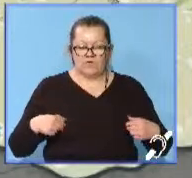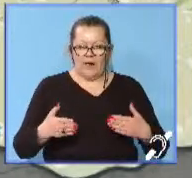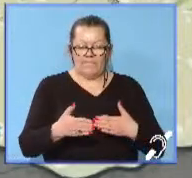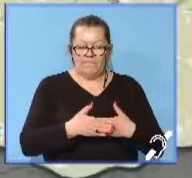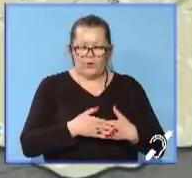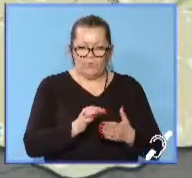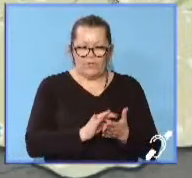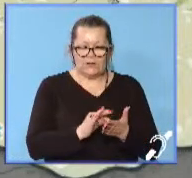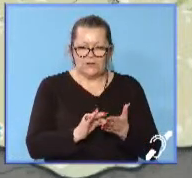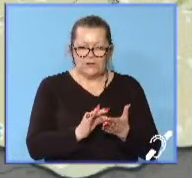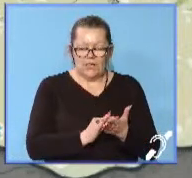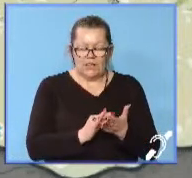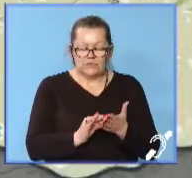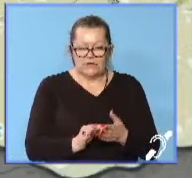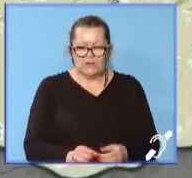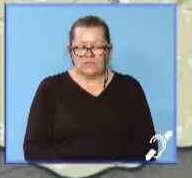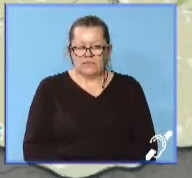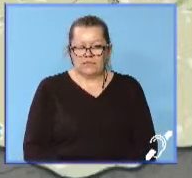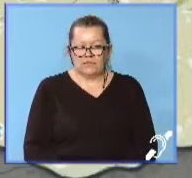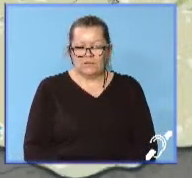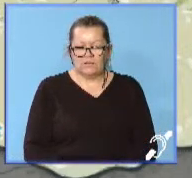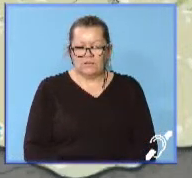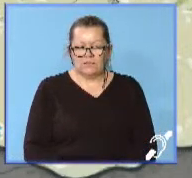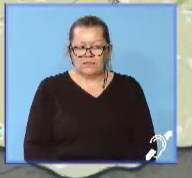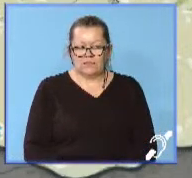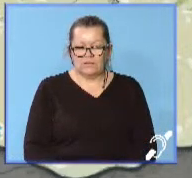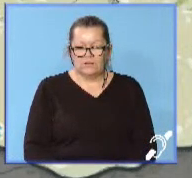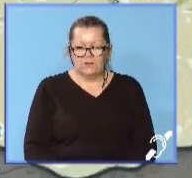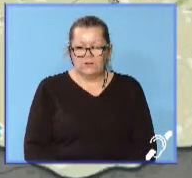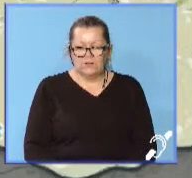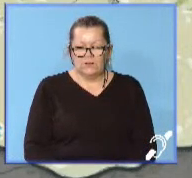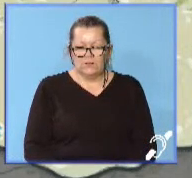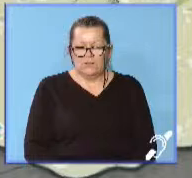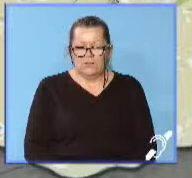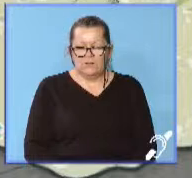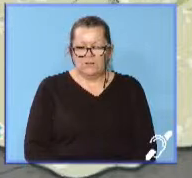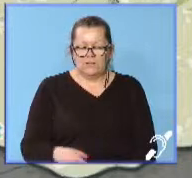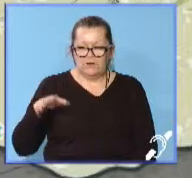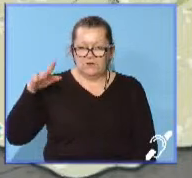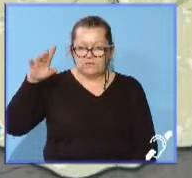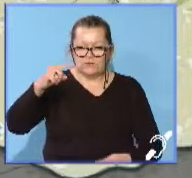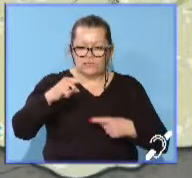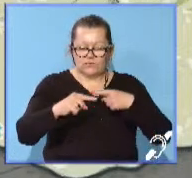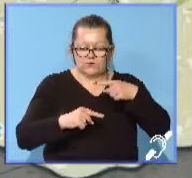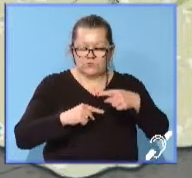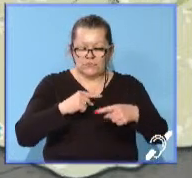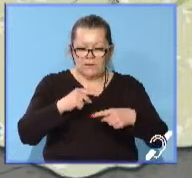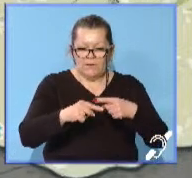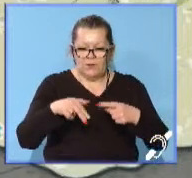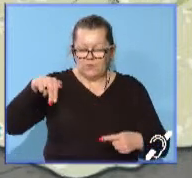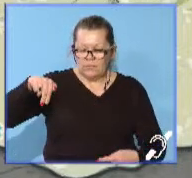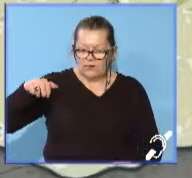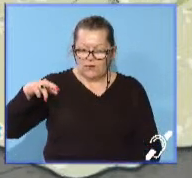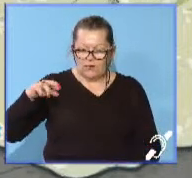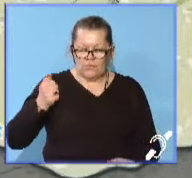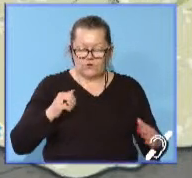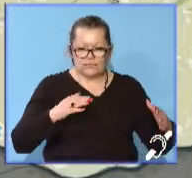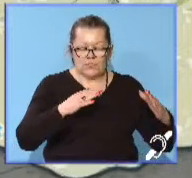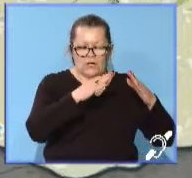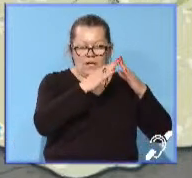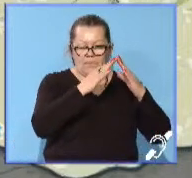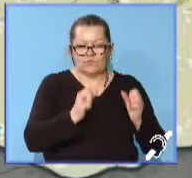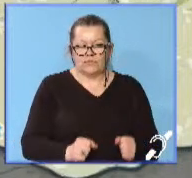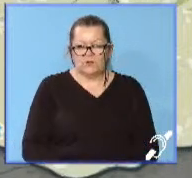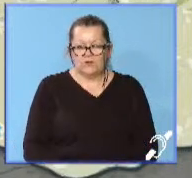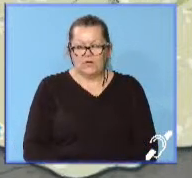a apropiată de normalul termic al datei calendaristice în cea mai mare parte a regiunii cerul va fi variabil mai mult noros în zona de munte unde pe